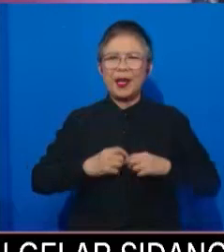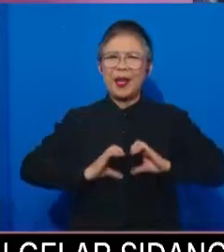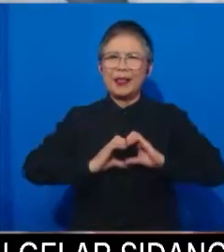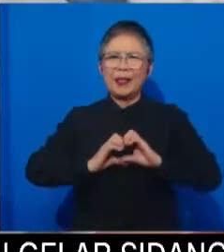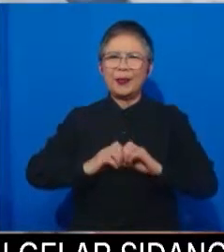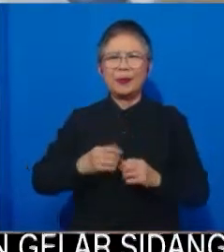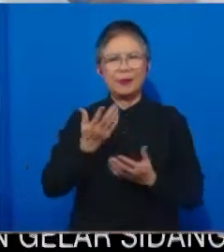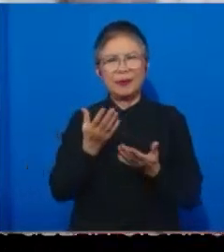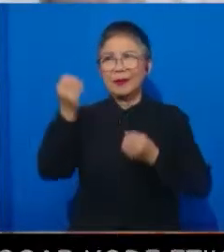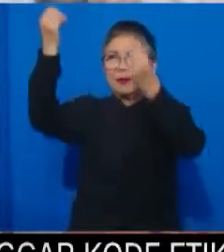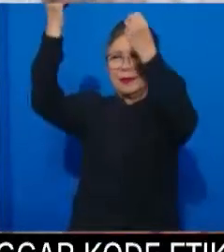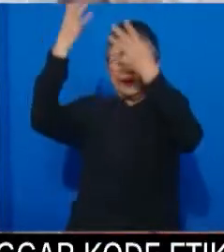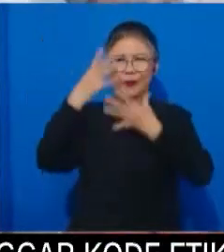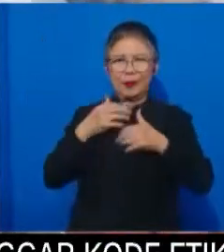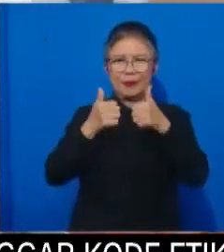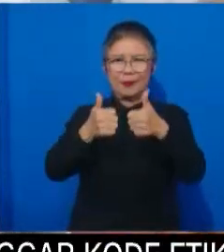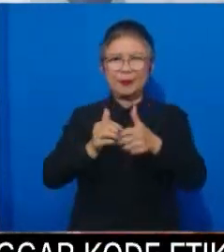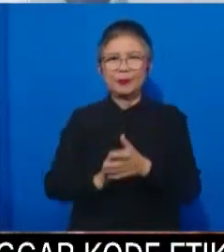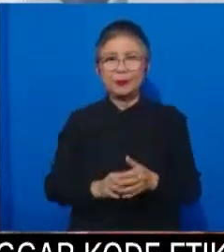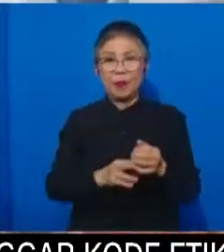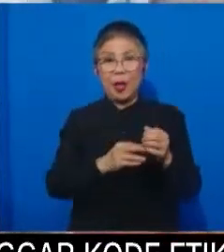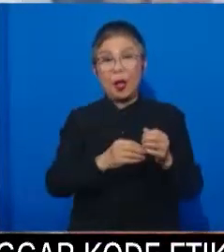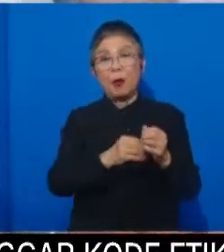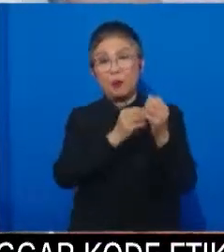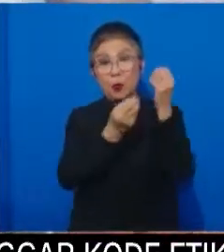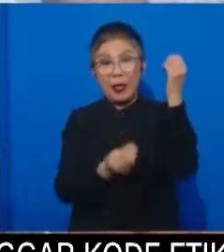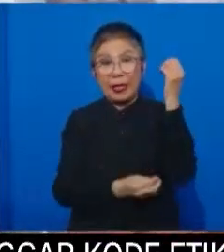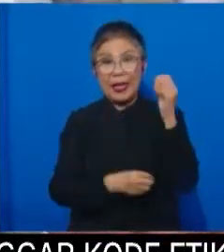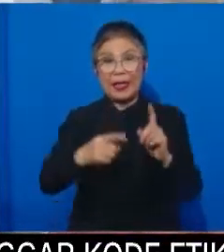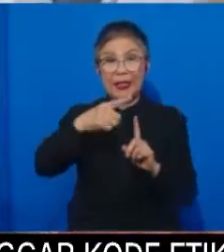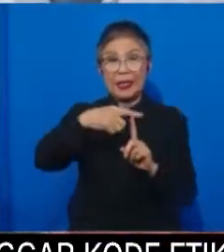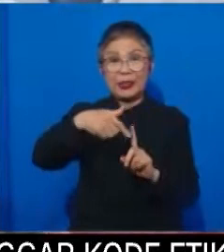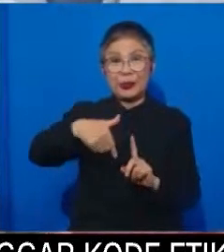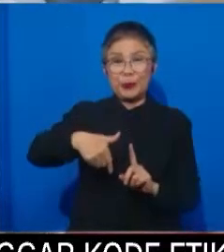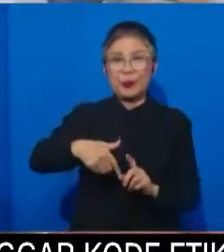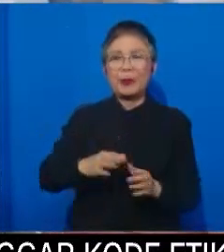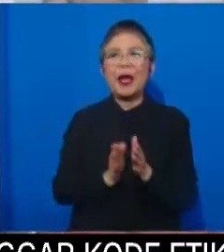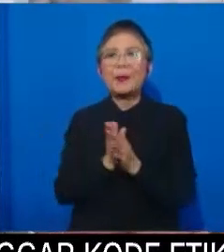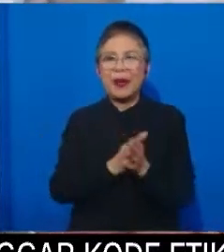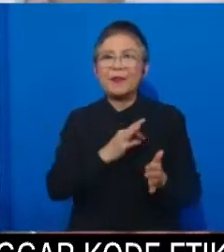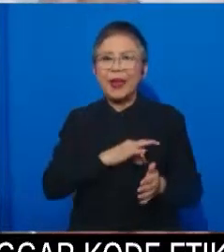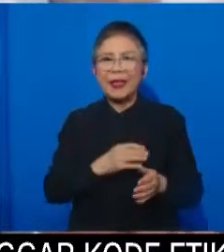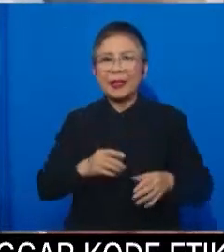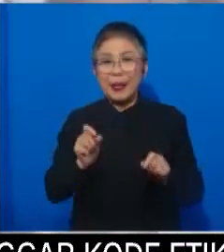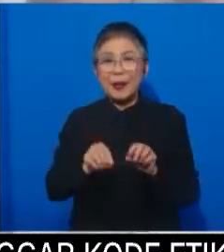Tuhan. Para perwakilan Transmedia Group berharap bantuan ini dapat bermanfaat dan membawa